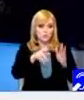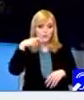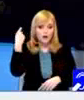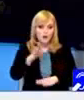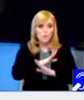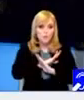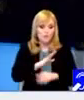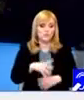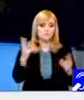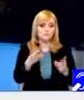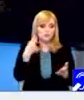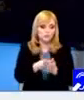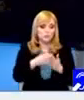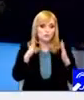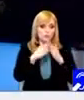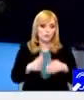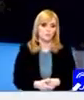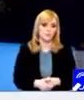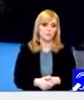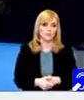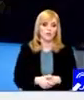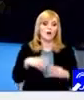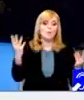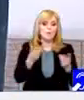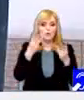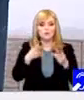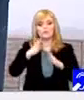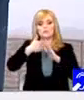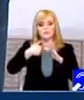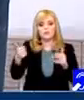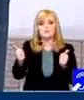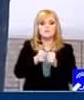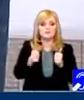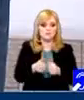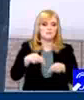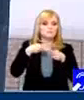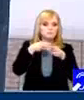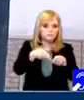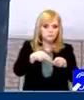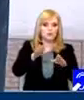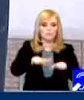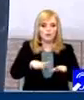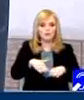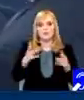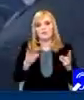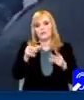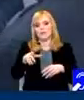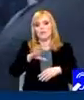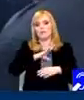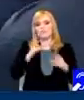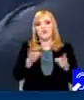într-un incendiu produs în anexa casei în care locuia. Pompierii au fost alertați de vecini. Veniți la fața locului, salvatorii au găsit